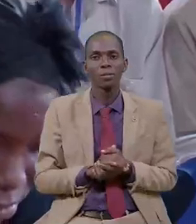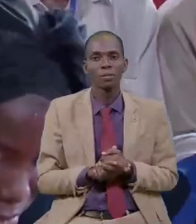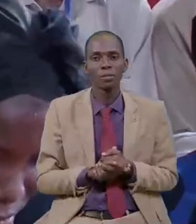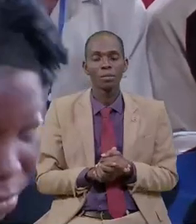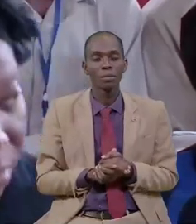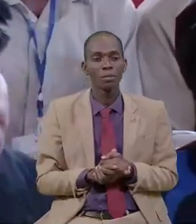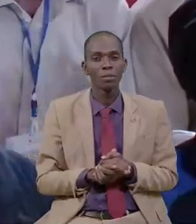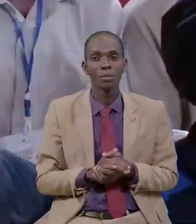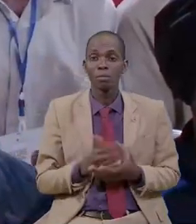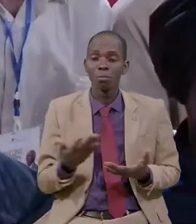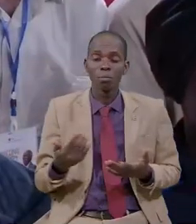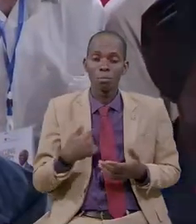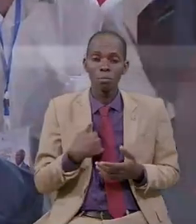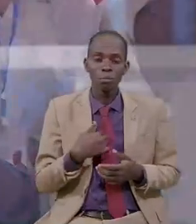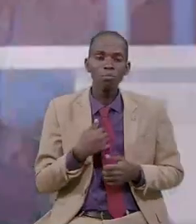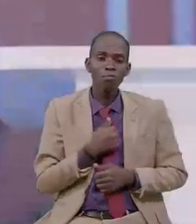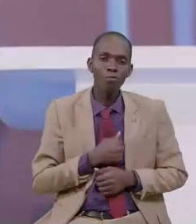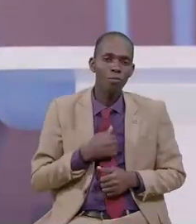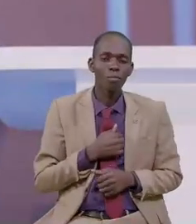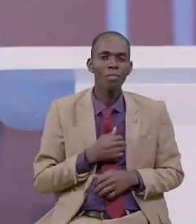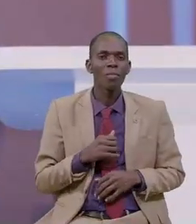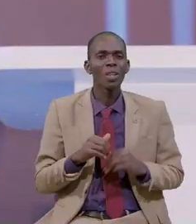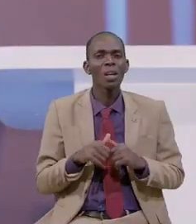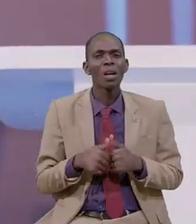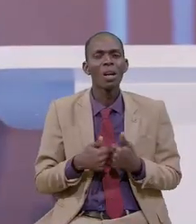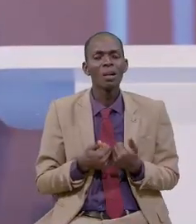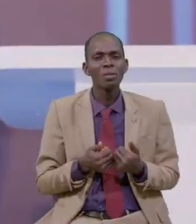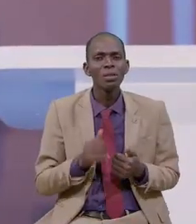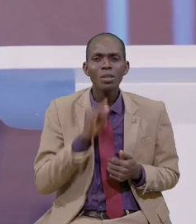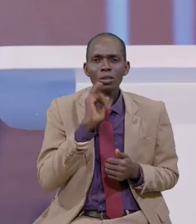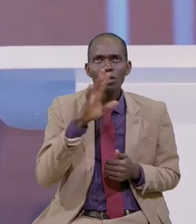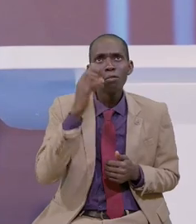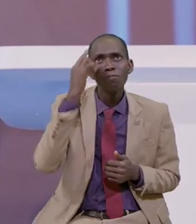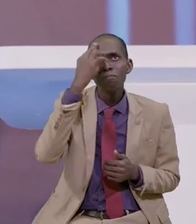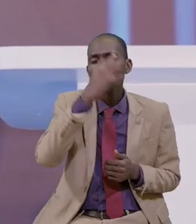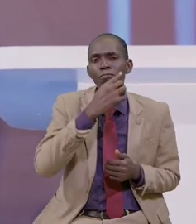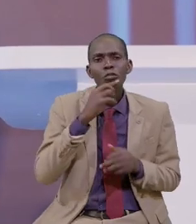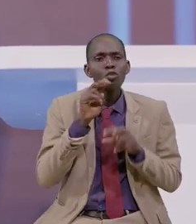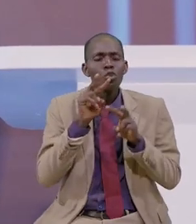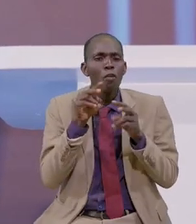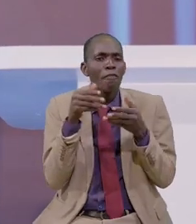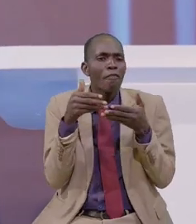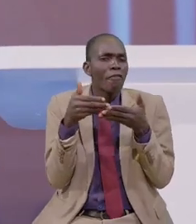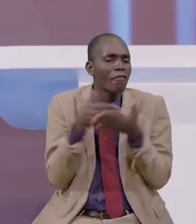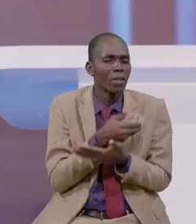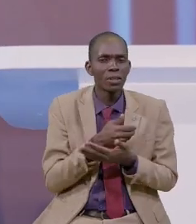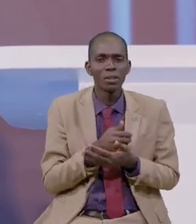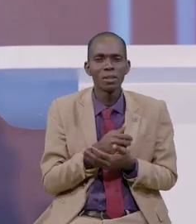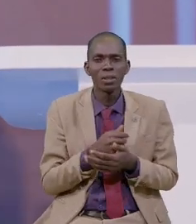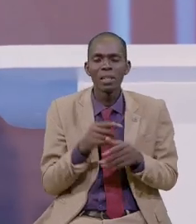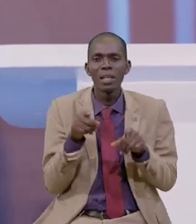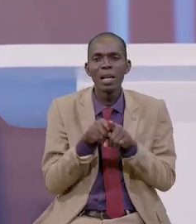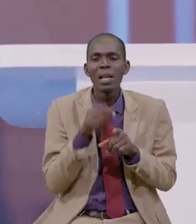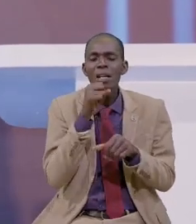Madame, je suis désolé. Comment se fait-il que ton visage est si jeune? Comme si tu as 40